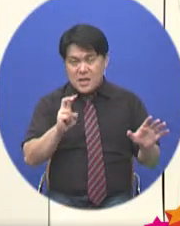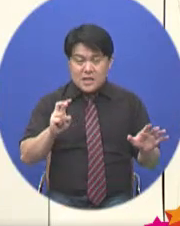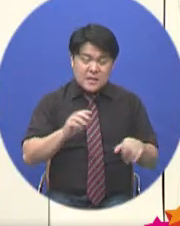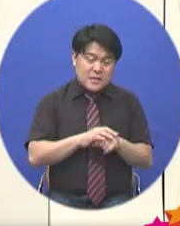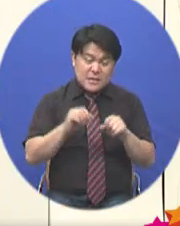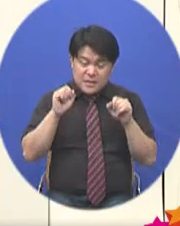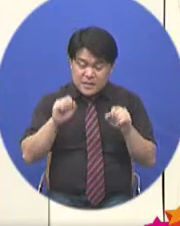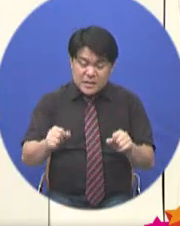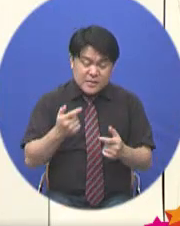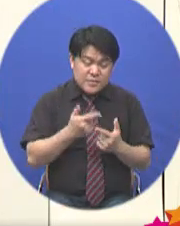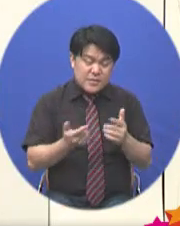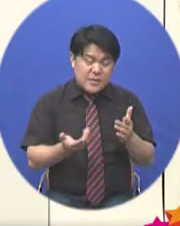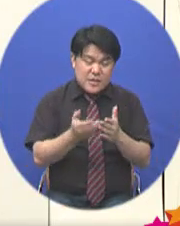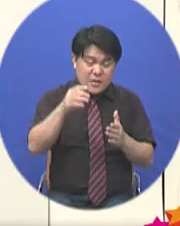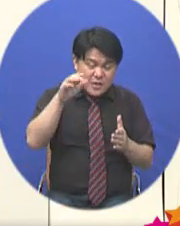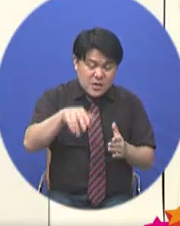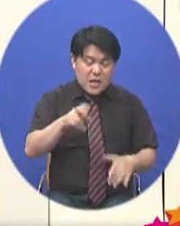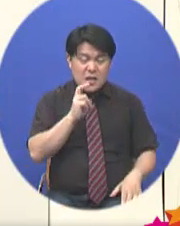부산